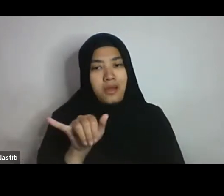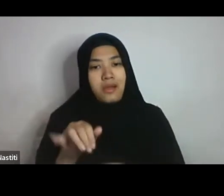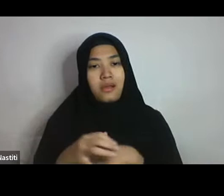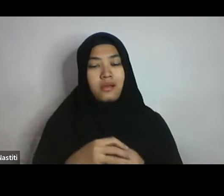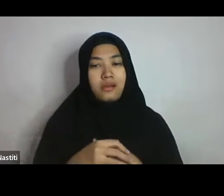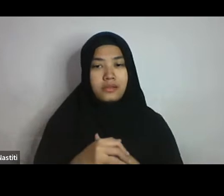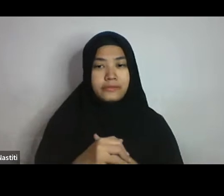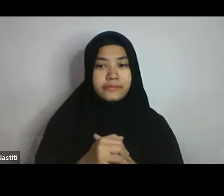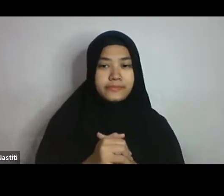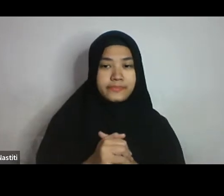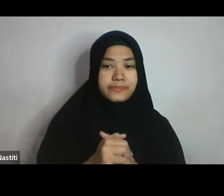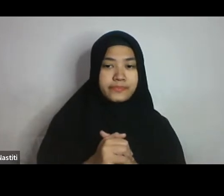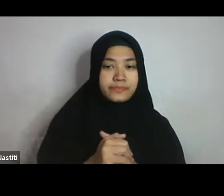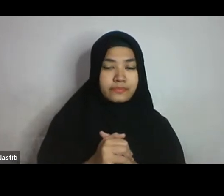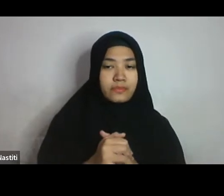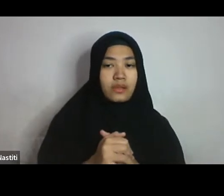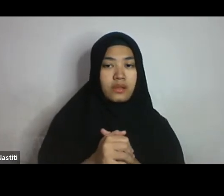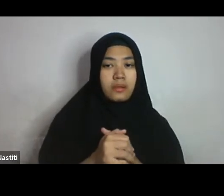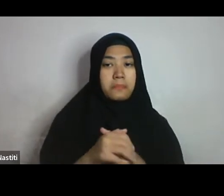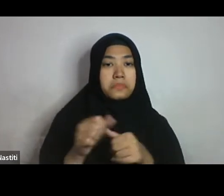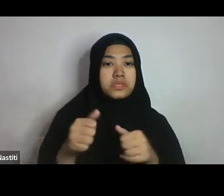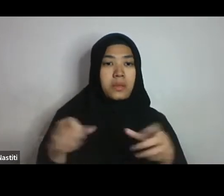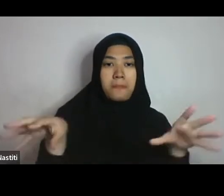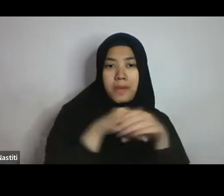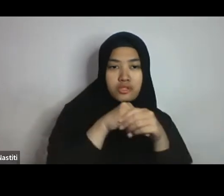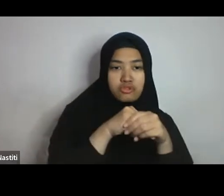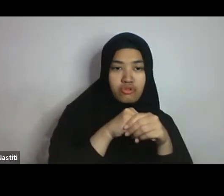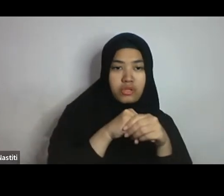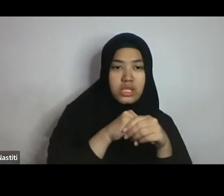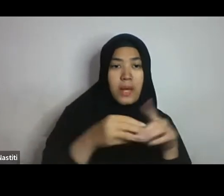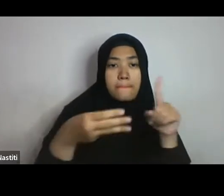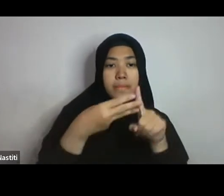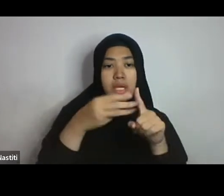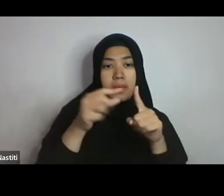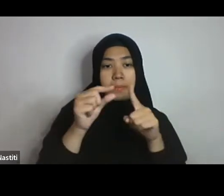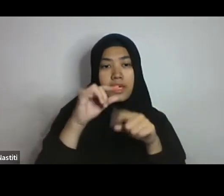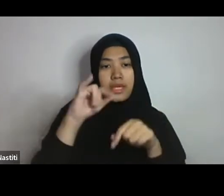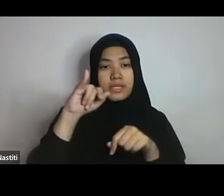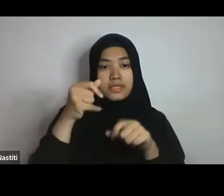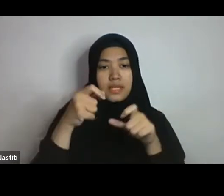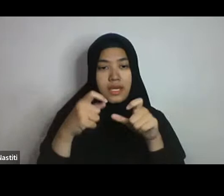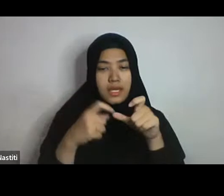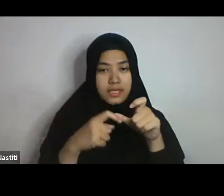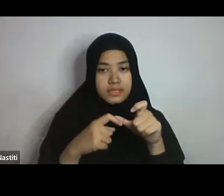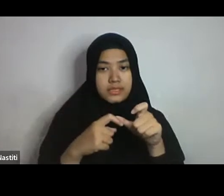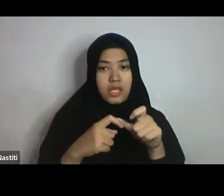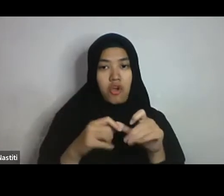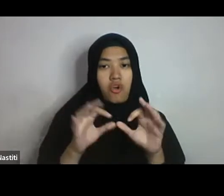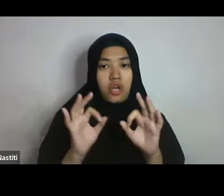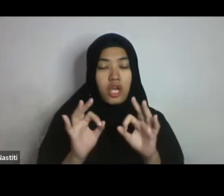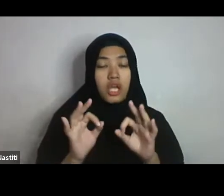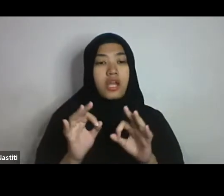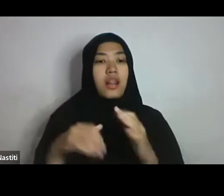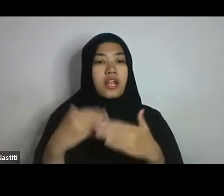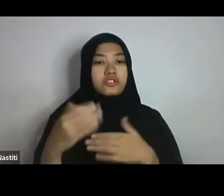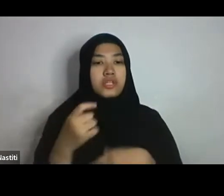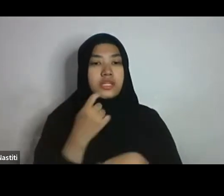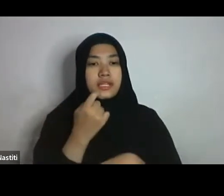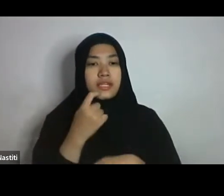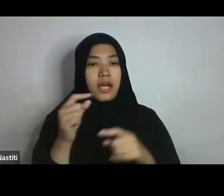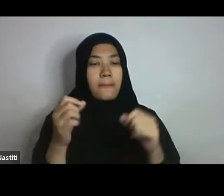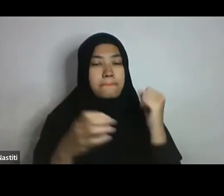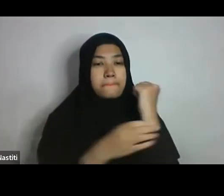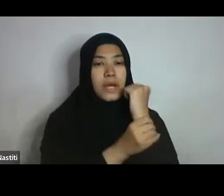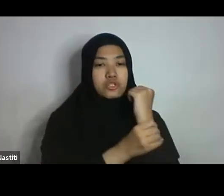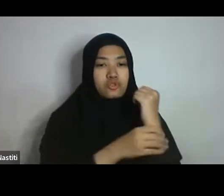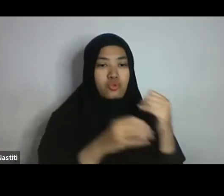harus di-cover oleh BPJS. Dan terkait dengan pasung, ada satu kritik besar terhadap pasung, yaitu